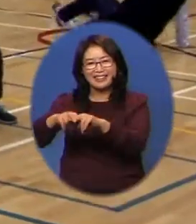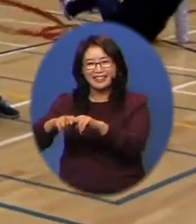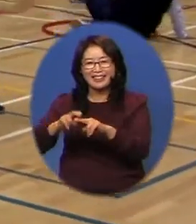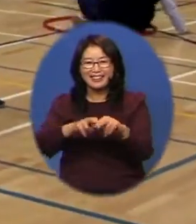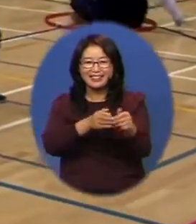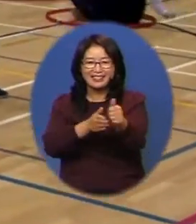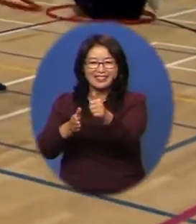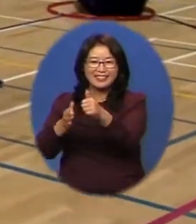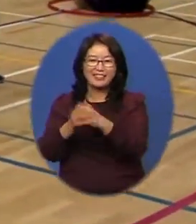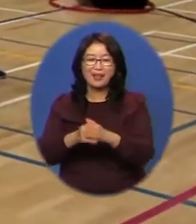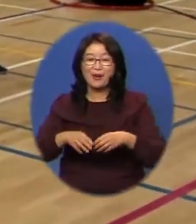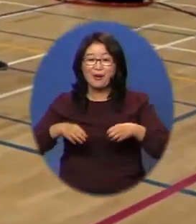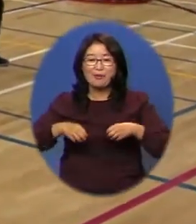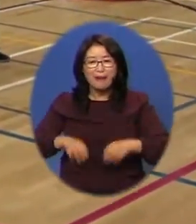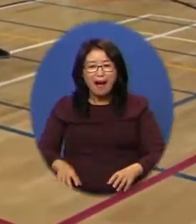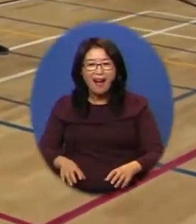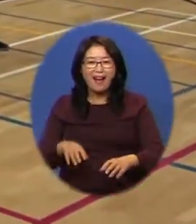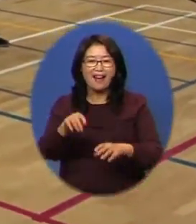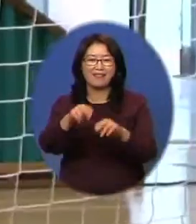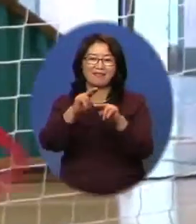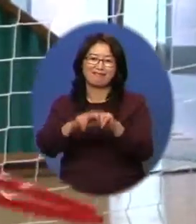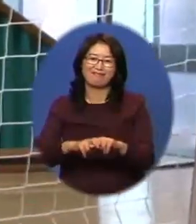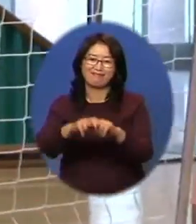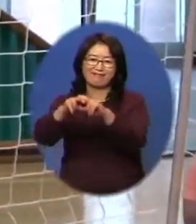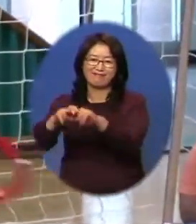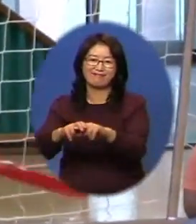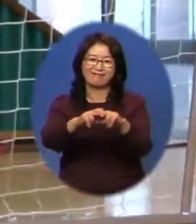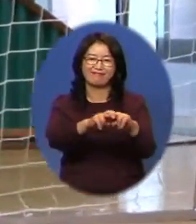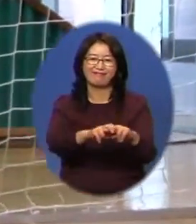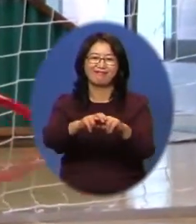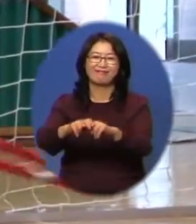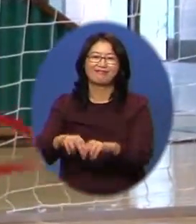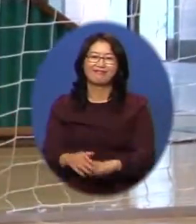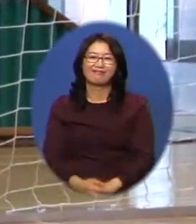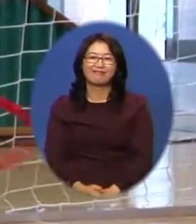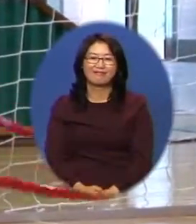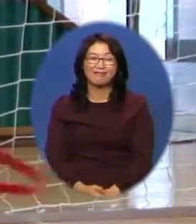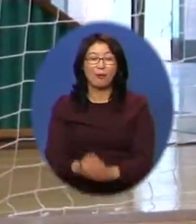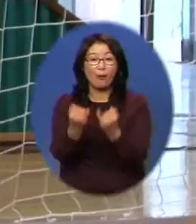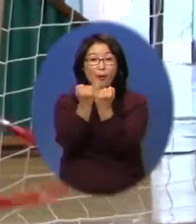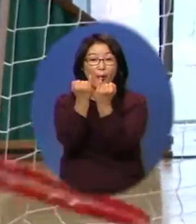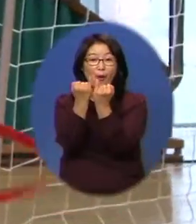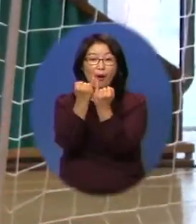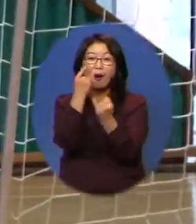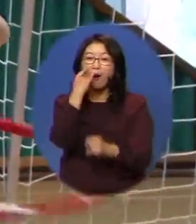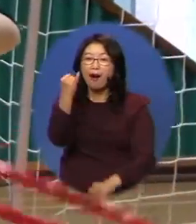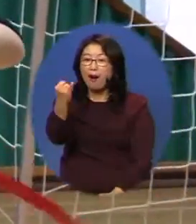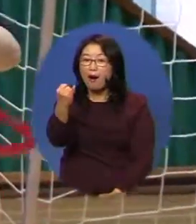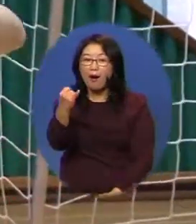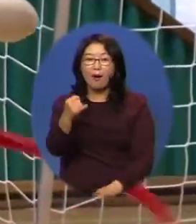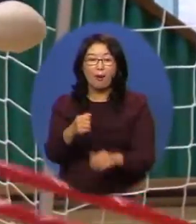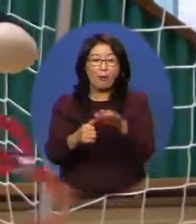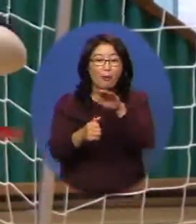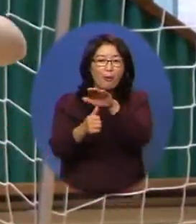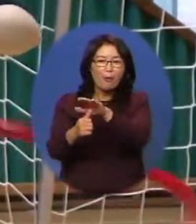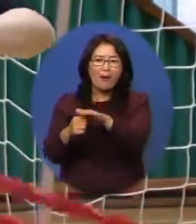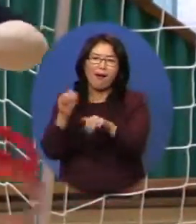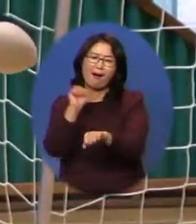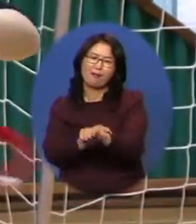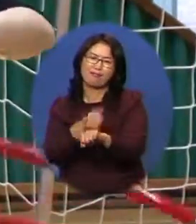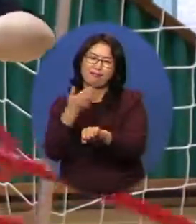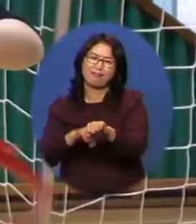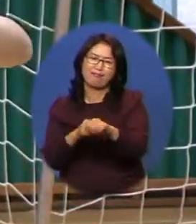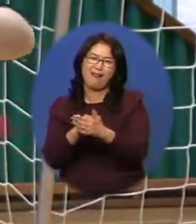네, 훌라후프가 떨어지신 분들은 자리에 앉으세요. 네. 일단 여성분들 어머니, 아우 우리 꼬마 친구 너무 잘했는데 탈락했어요.